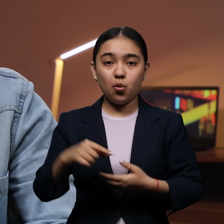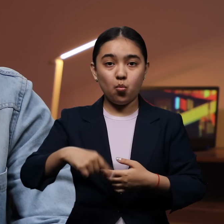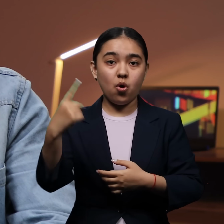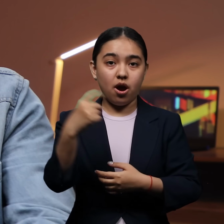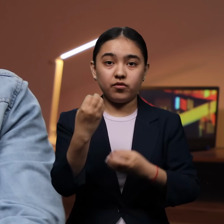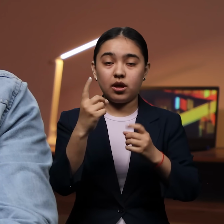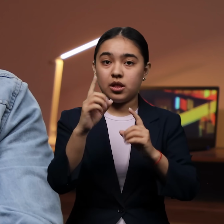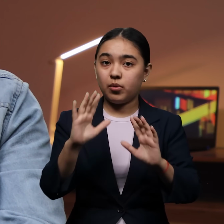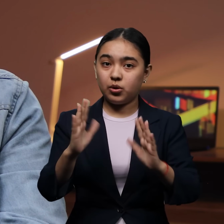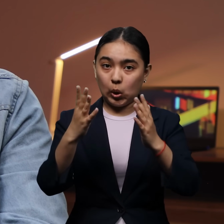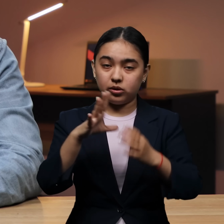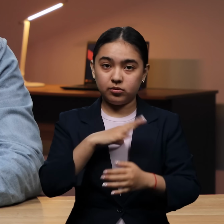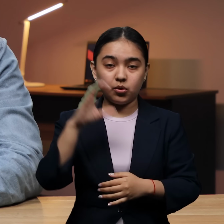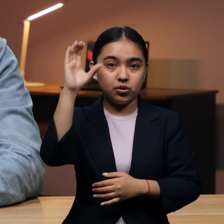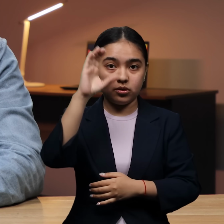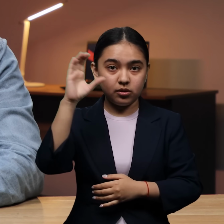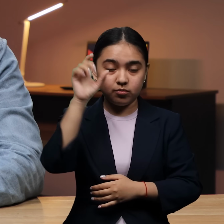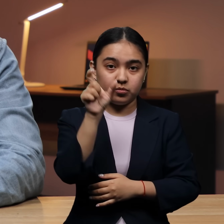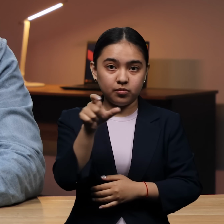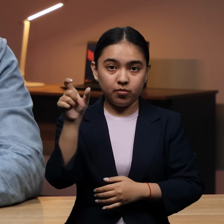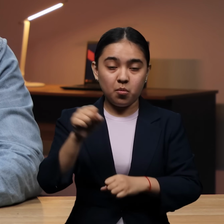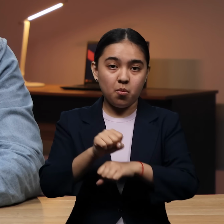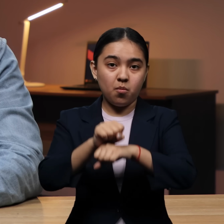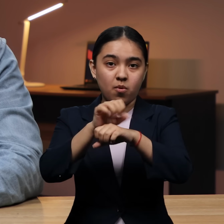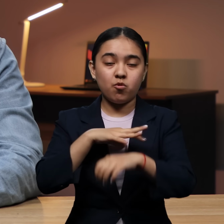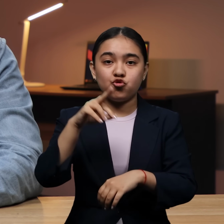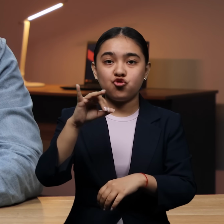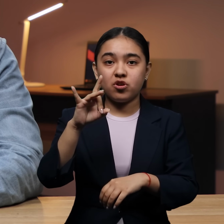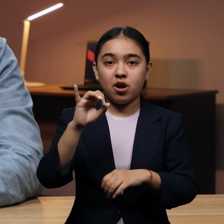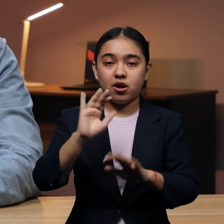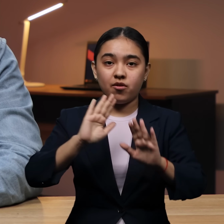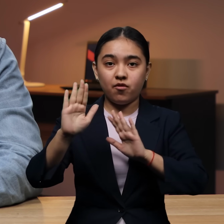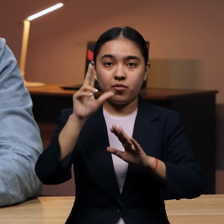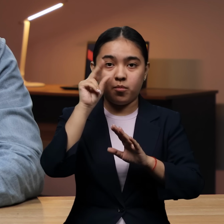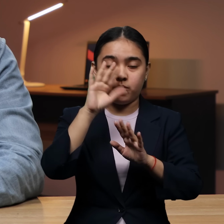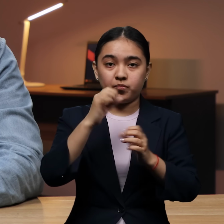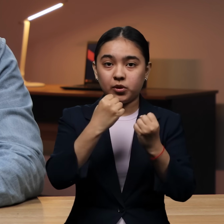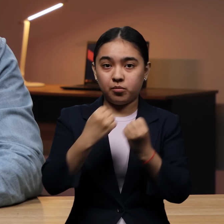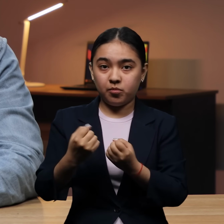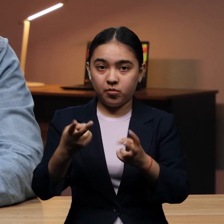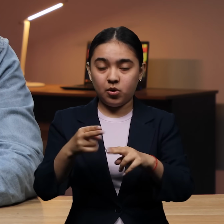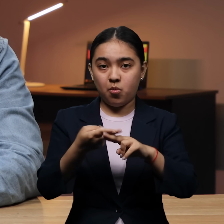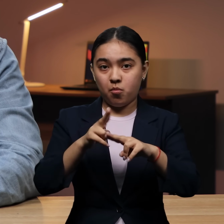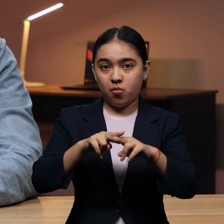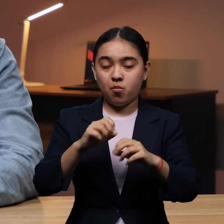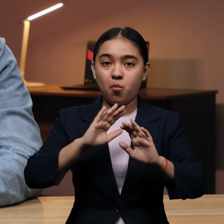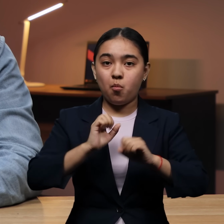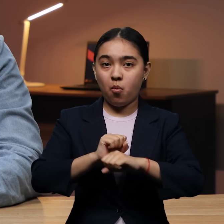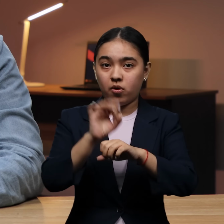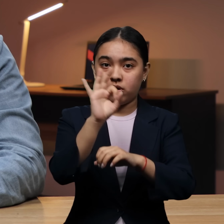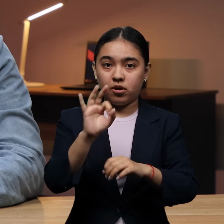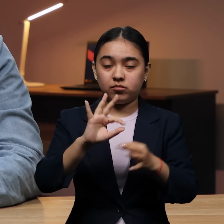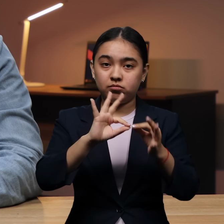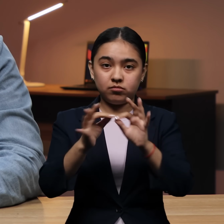Bu hafta yana nimalar ro'y berdi? O'zbekistonliklar boykot qilgan Jara festivali noma'lum muddatga qoldirildi. Biz bu boykot haqida o'tgan